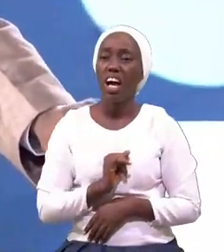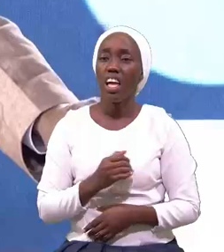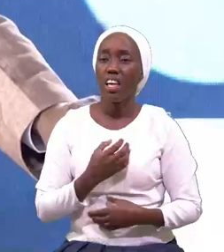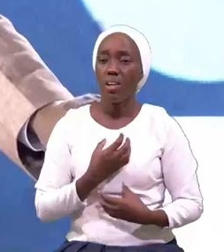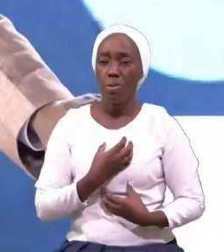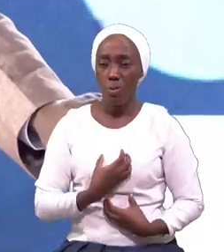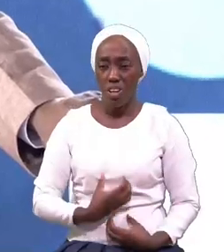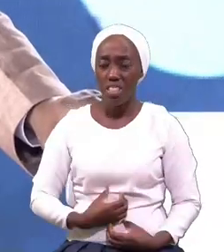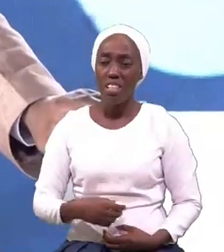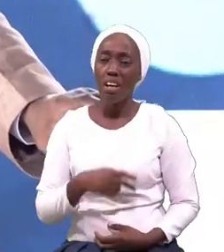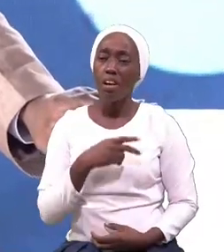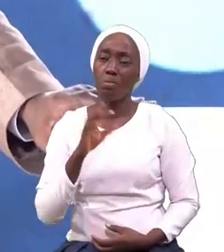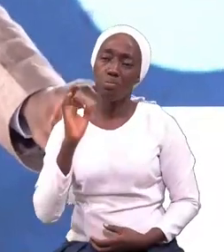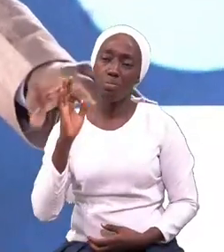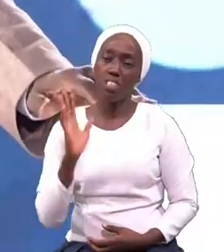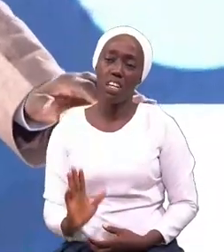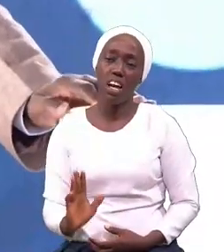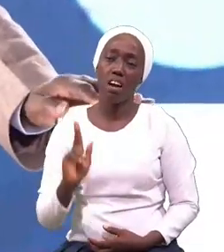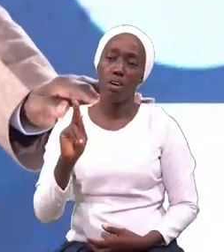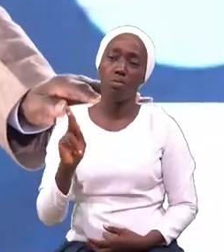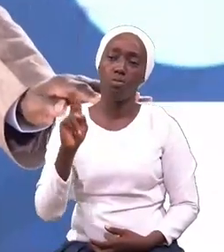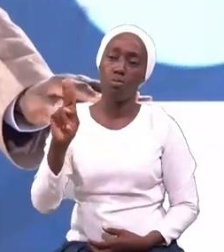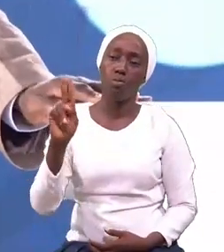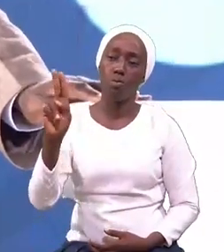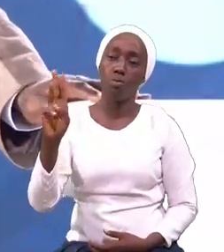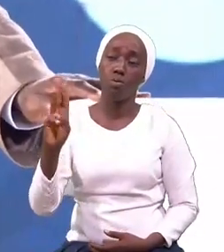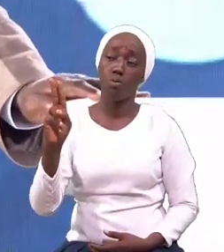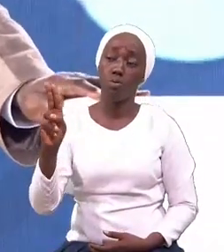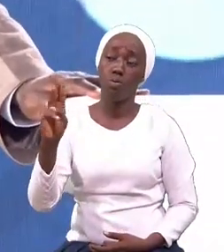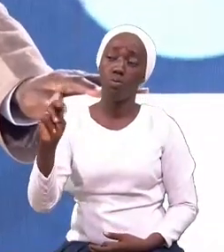il ne faut pas dire, oh, j'aurais souhaité que le pasteur Koumou soit là aujourd'hui. Hein?